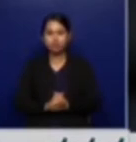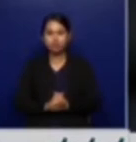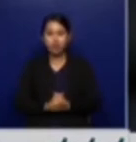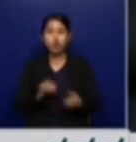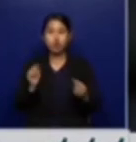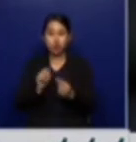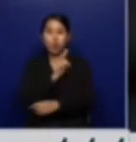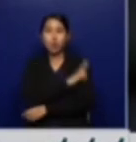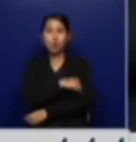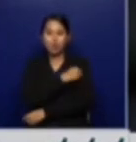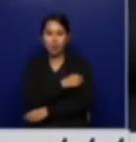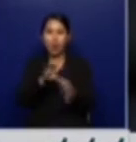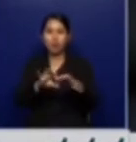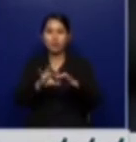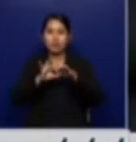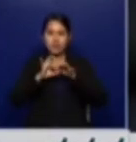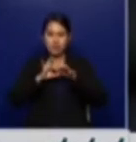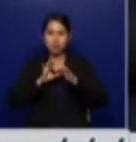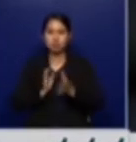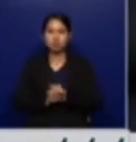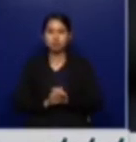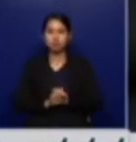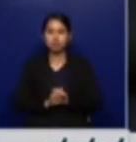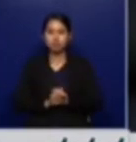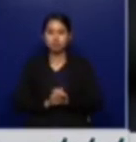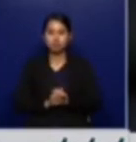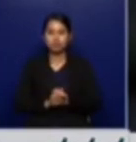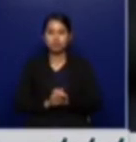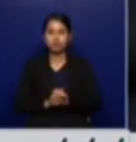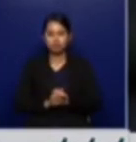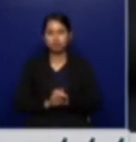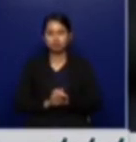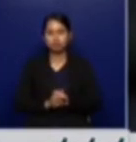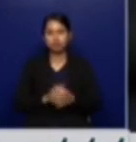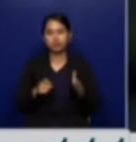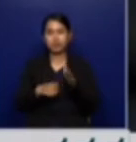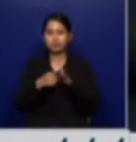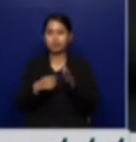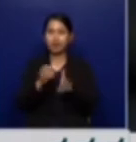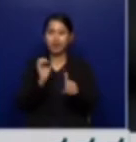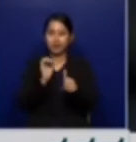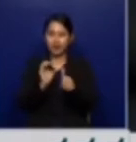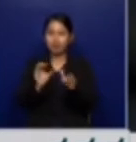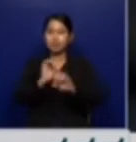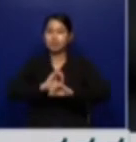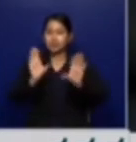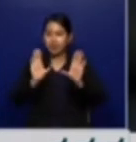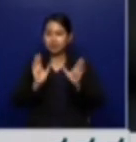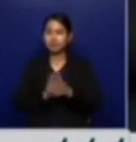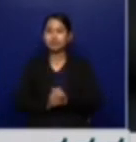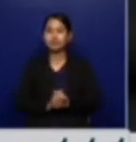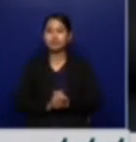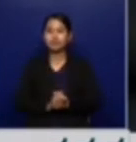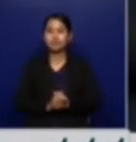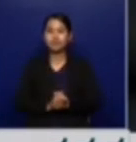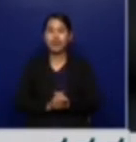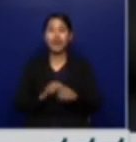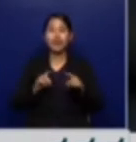สุขโดยเฉพาะระยะสั้นเนี่ยนะครับอันนี้เขาให้ข้อเสนอแนะมาอย่างชัดเจนแต่สิ่งหนึ่ง